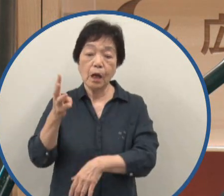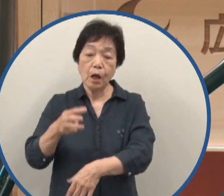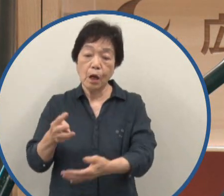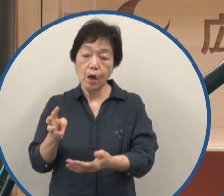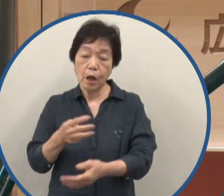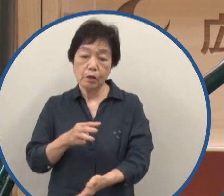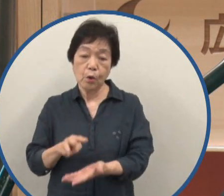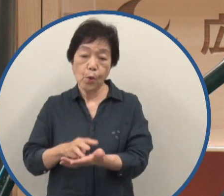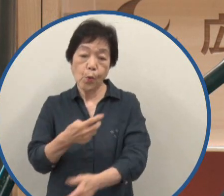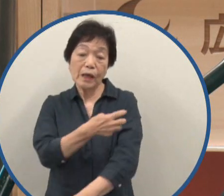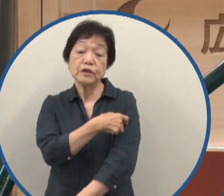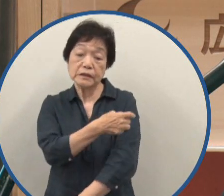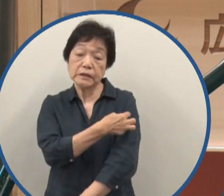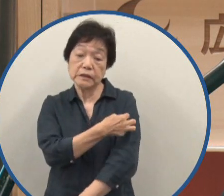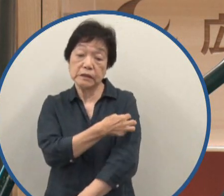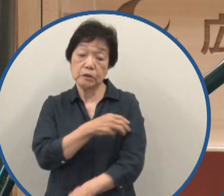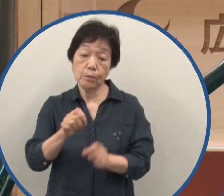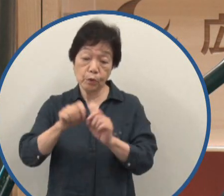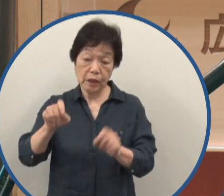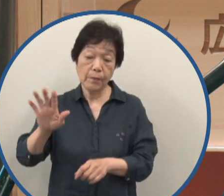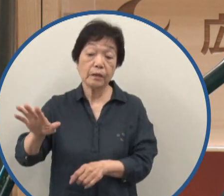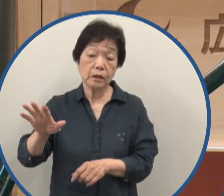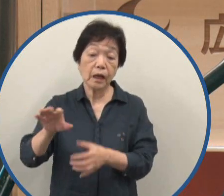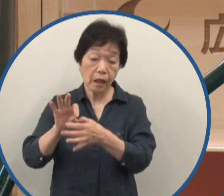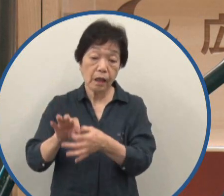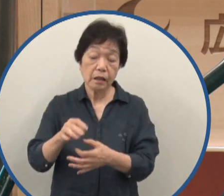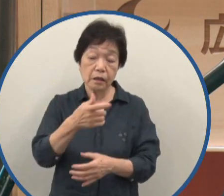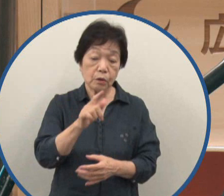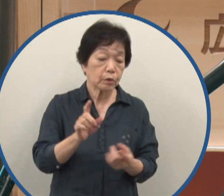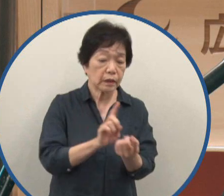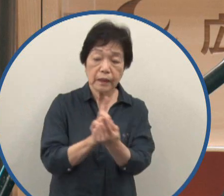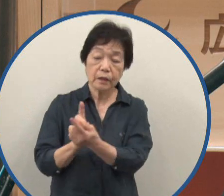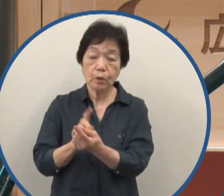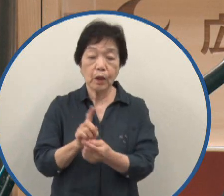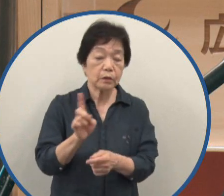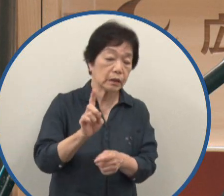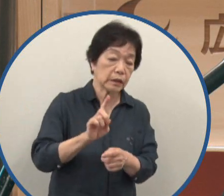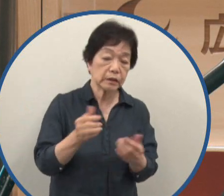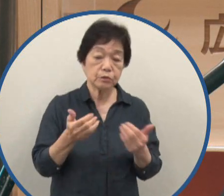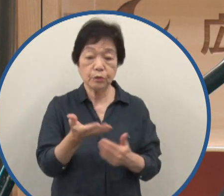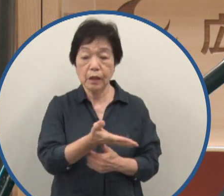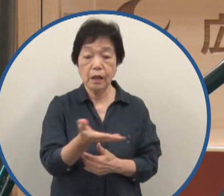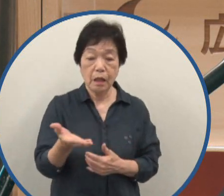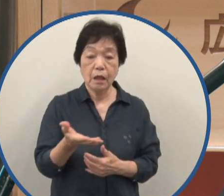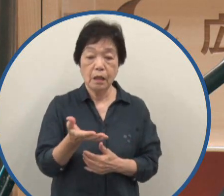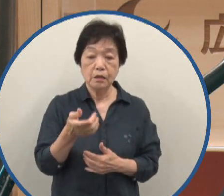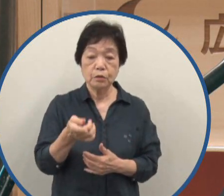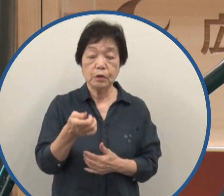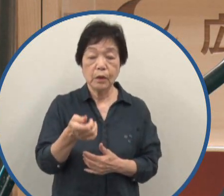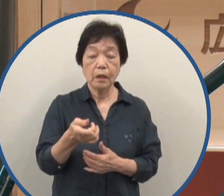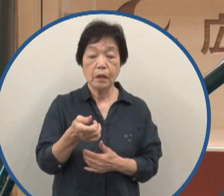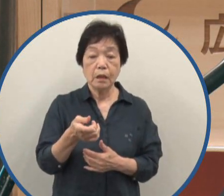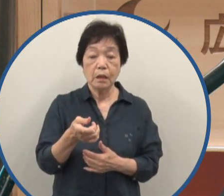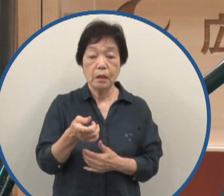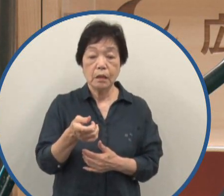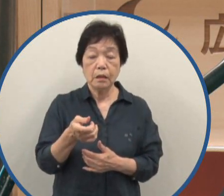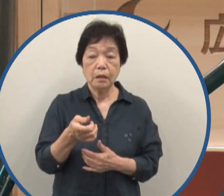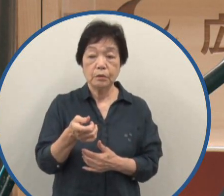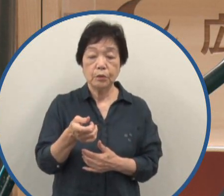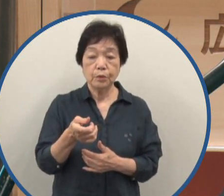ので、どういった対応が必要かっていうのはですね、そのまま例え